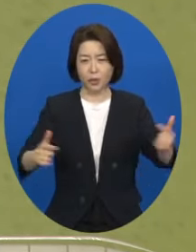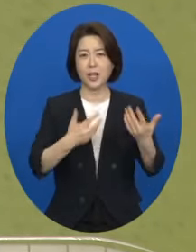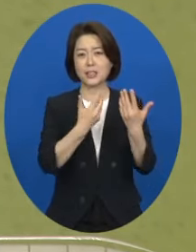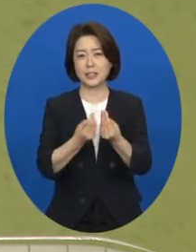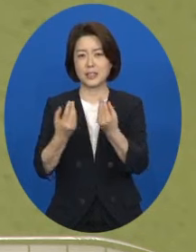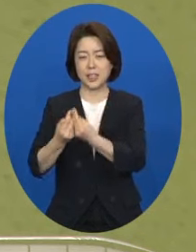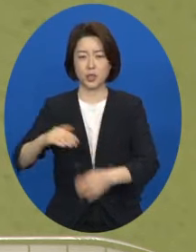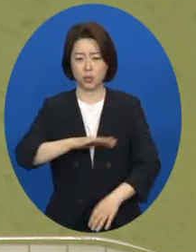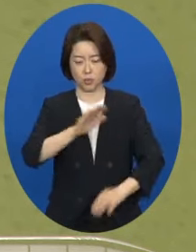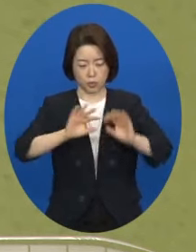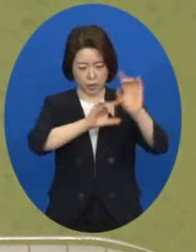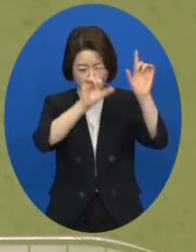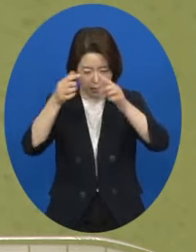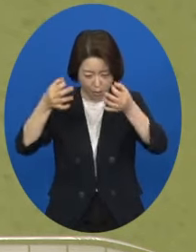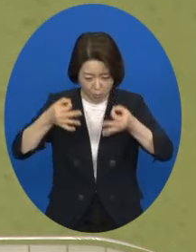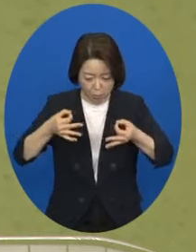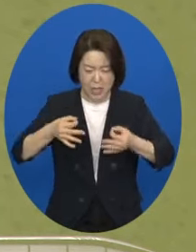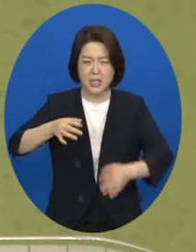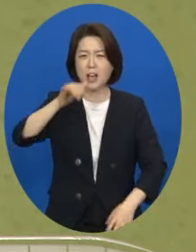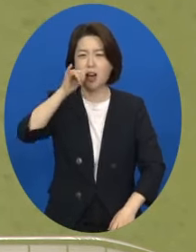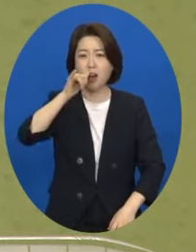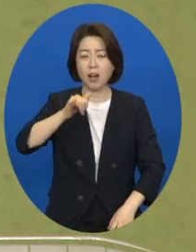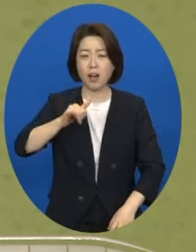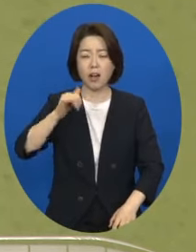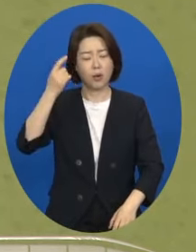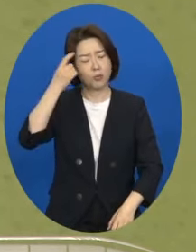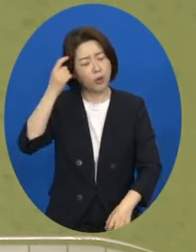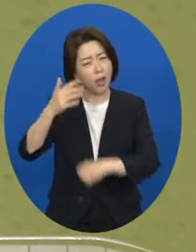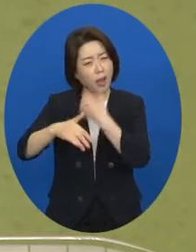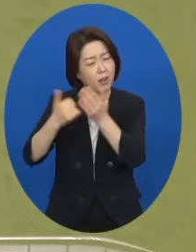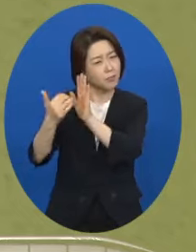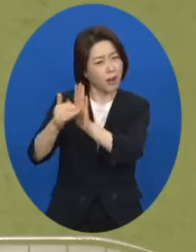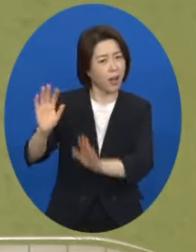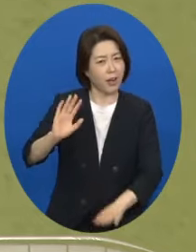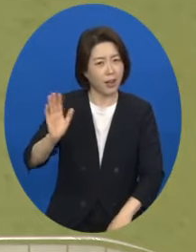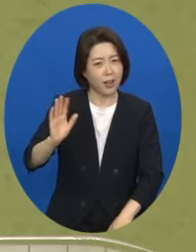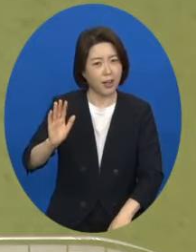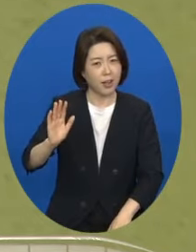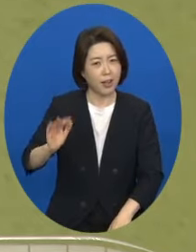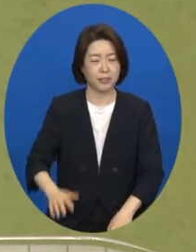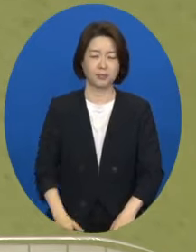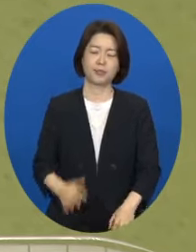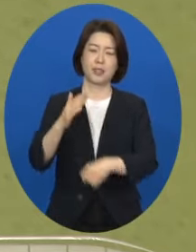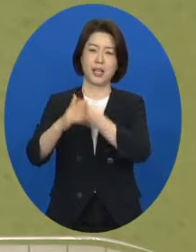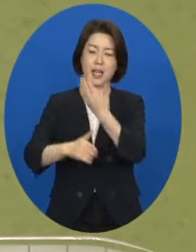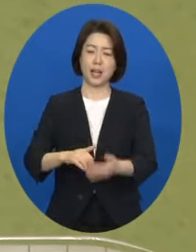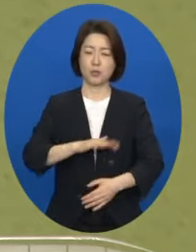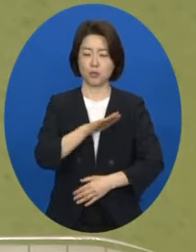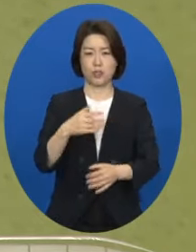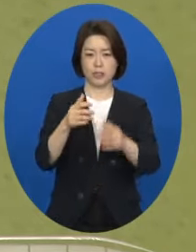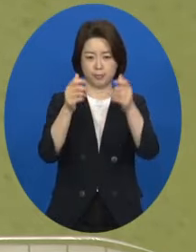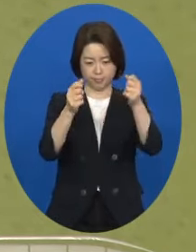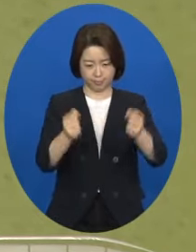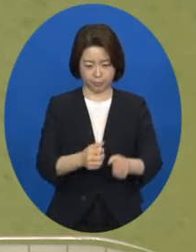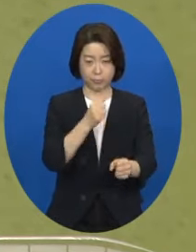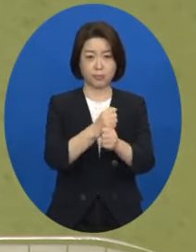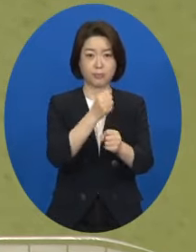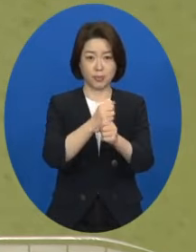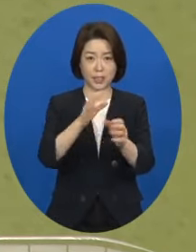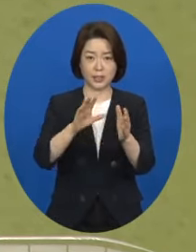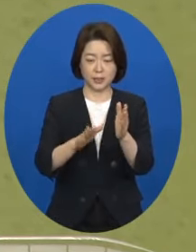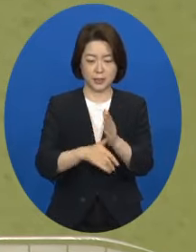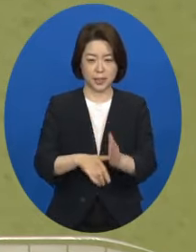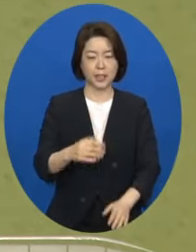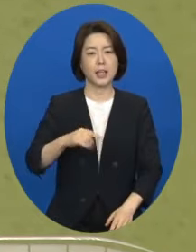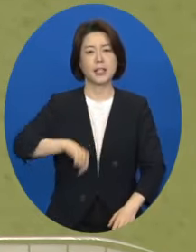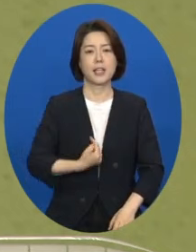우리의 삶에도 있다는 거예요. 그럼 왜 하나님 막아주지 않느냐? 하나님이 우리를 지으실 때에 인격적으로 지으셨어요. 자유의지를 주셨어요.